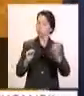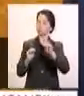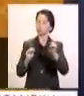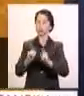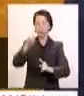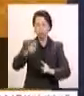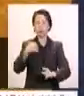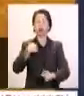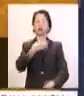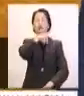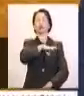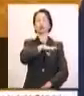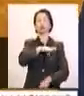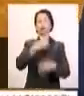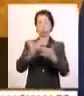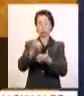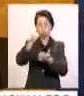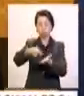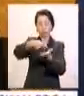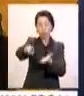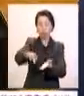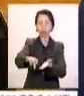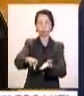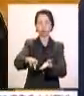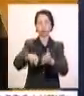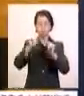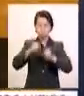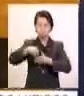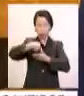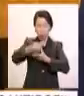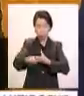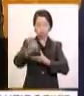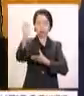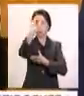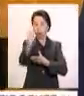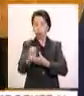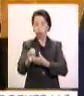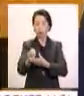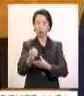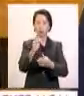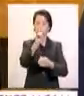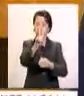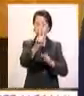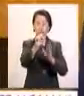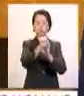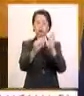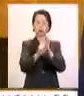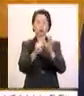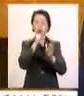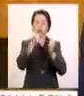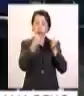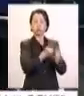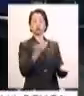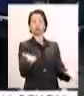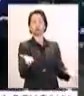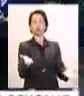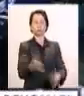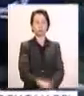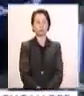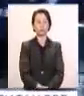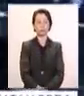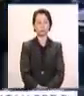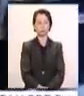untung. Mesti ada untung baru boleh keluar hibah. Kedua-dua syarat ini tidak fulfill. Both of